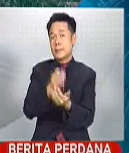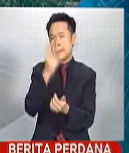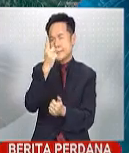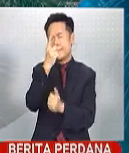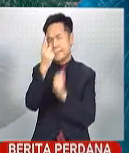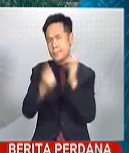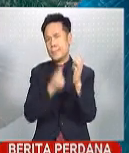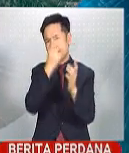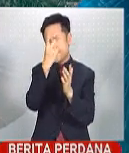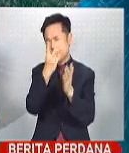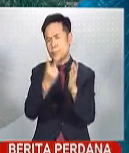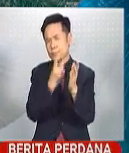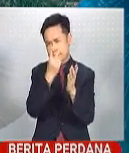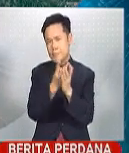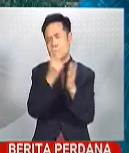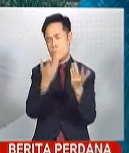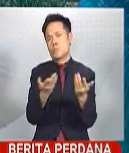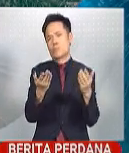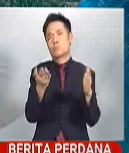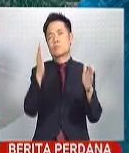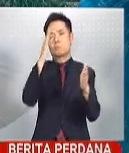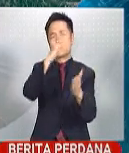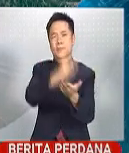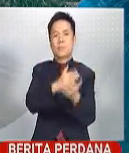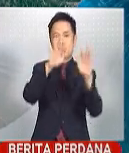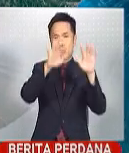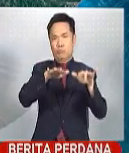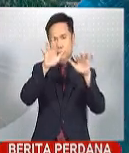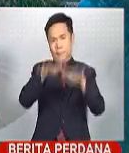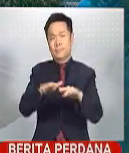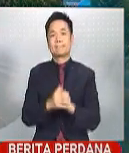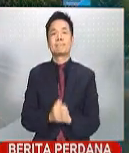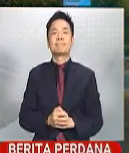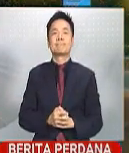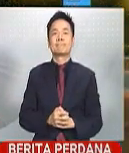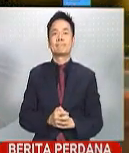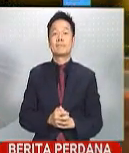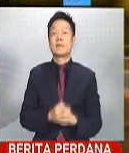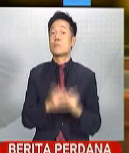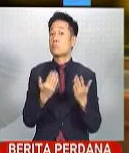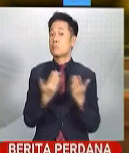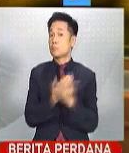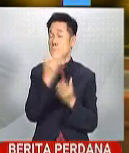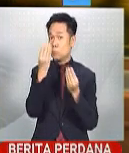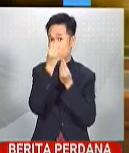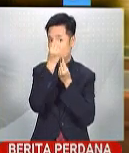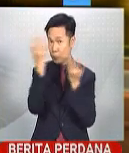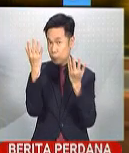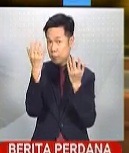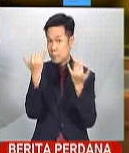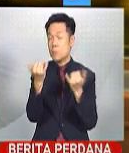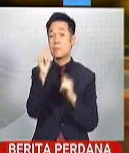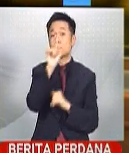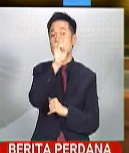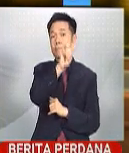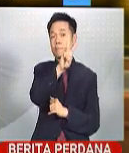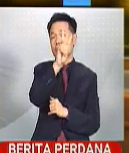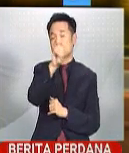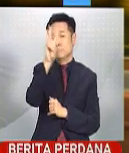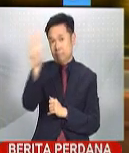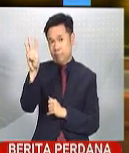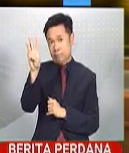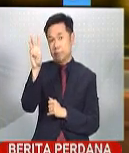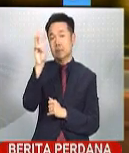jam sahaja lagi. Dan bagi anda untuk mendapatkan informasi yang lebih terkini, anda boleh layari laman sesawang kami di